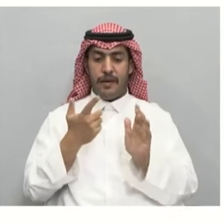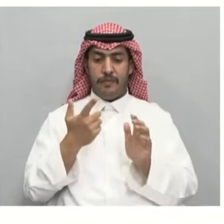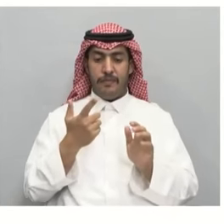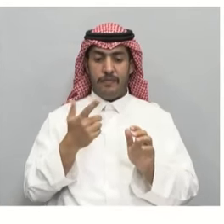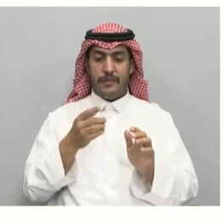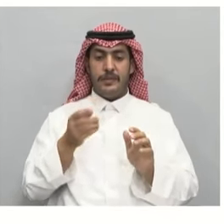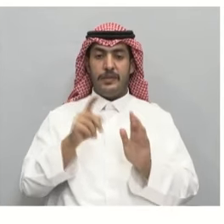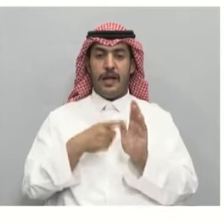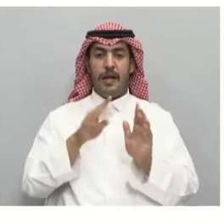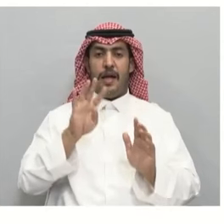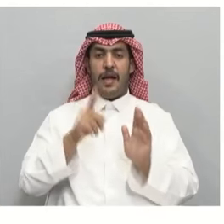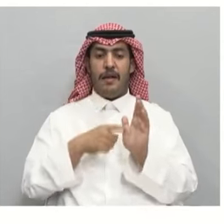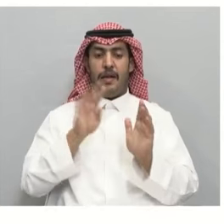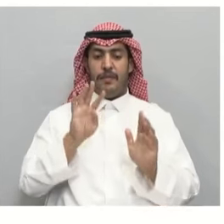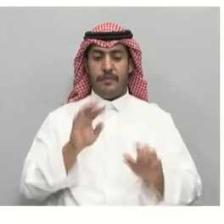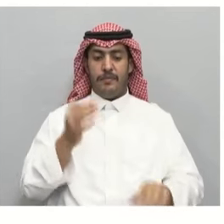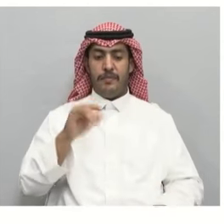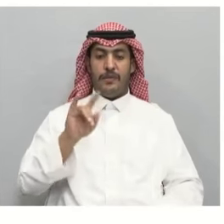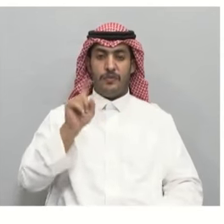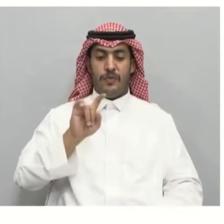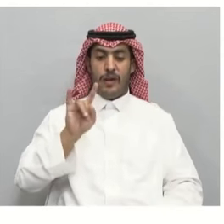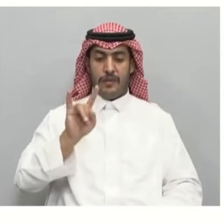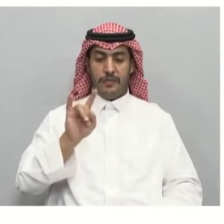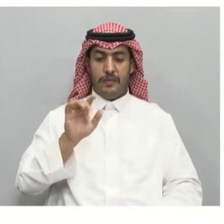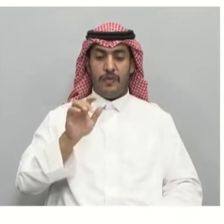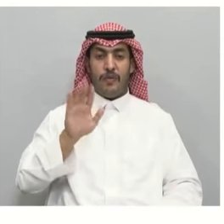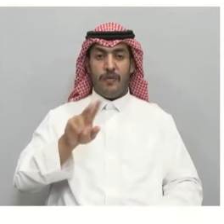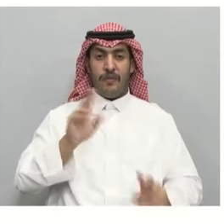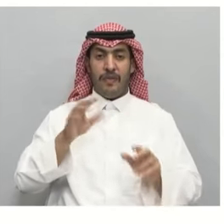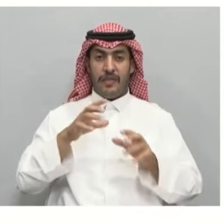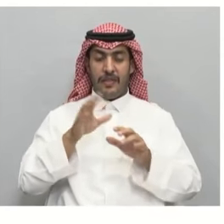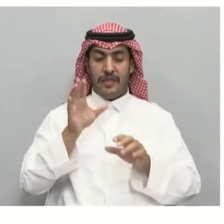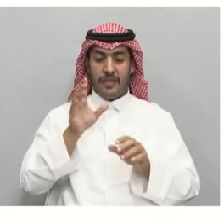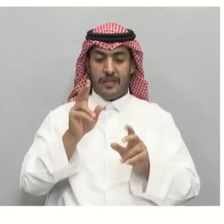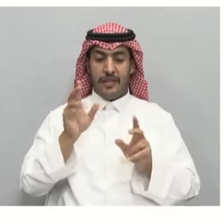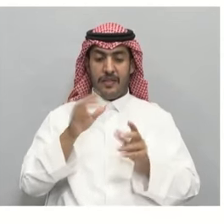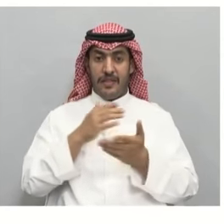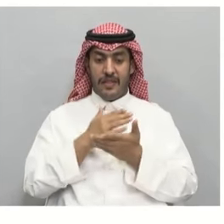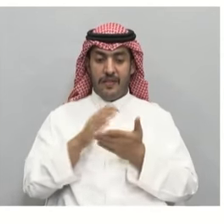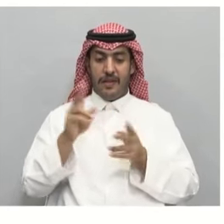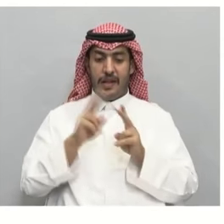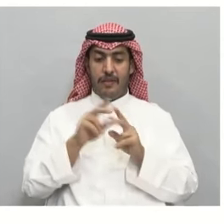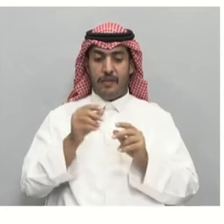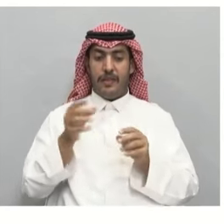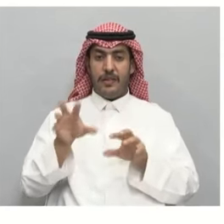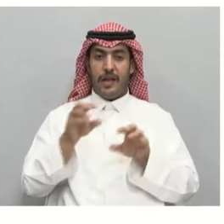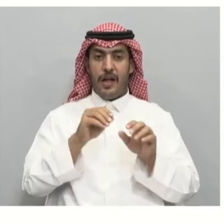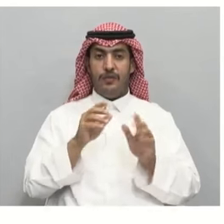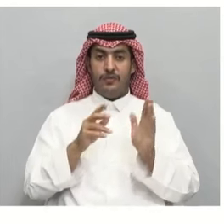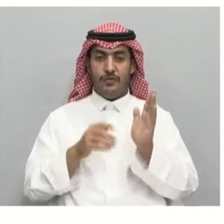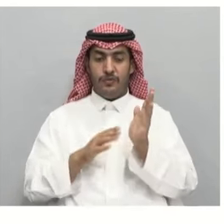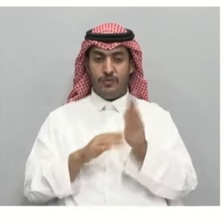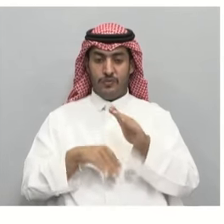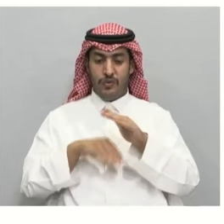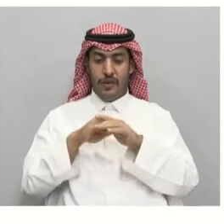زادت اربع مرات رقم 10 يحدث التفريغ الكهربائي نتيجه انتقال الشحنات الكهربائيه